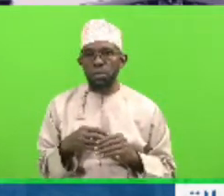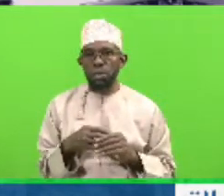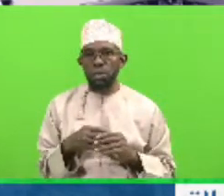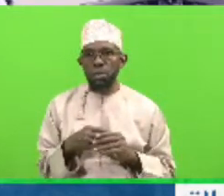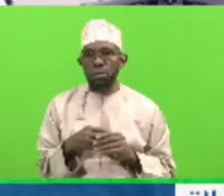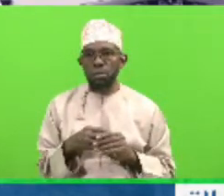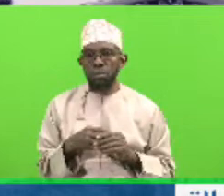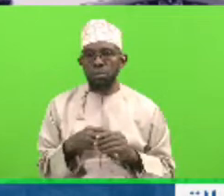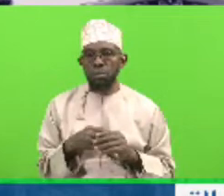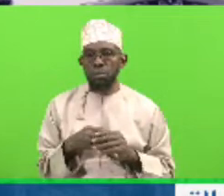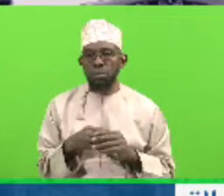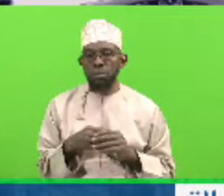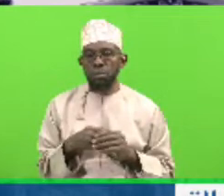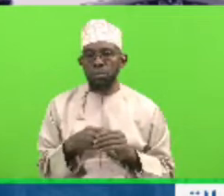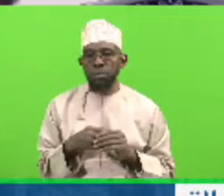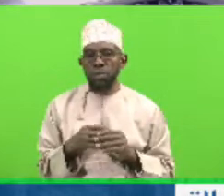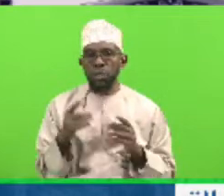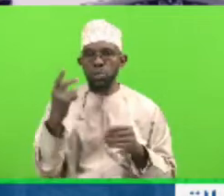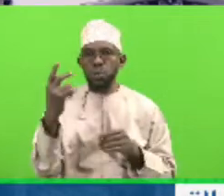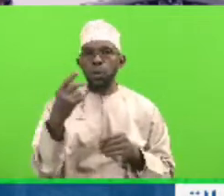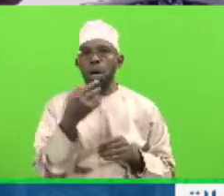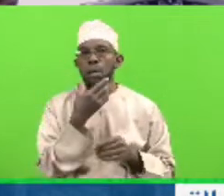فَآذُوهُمَا.